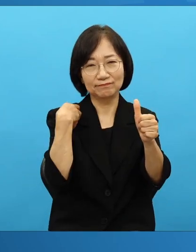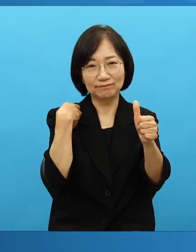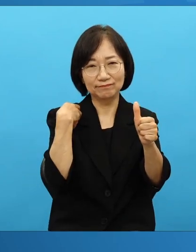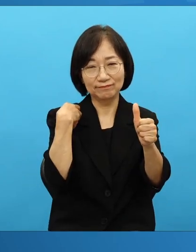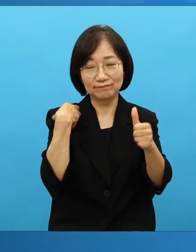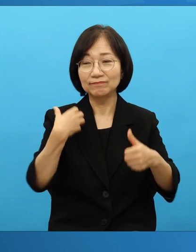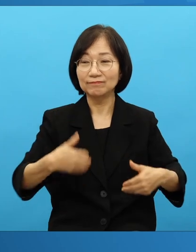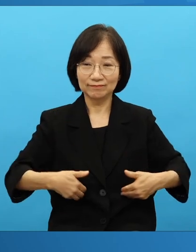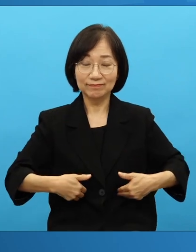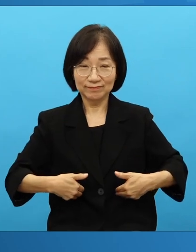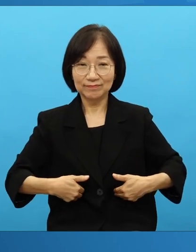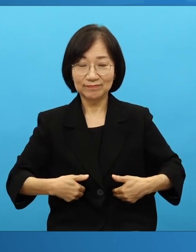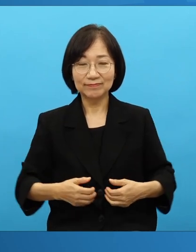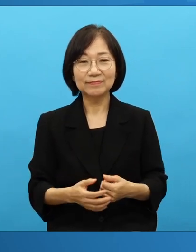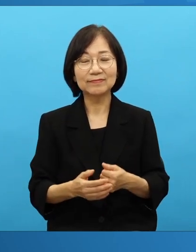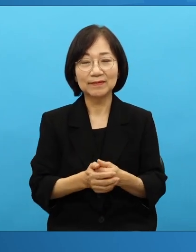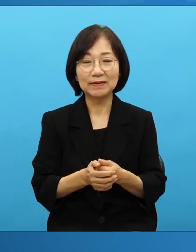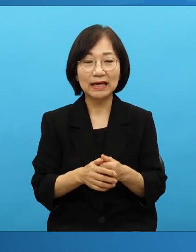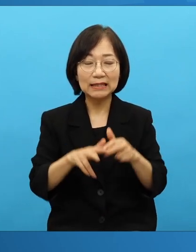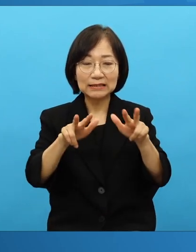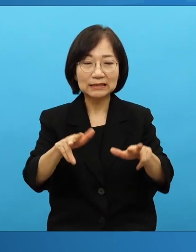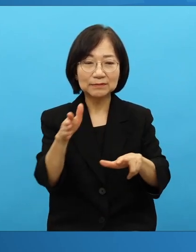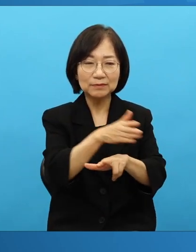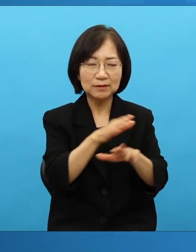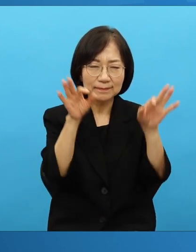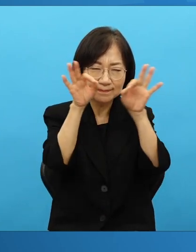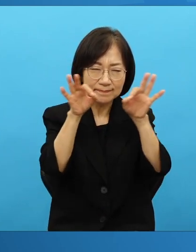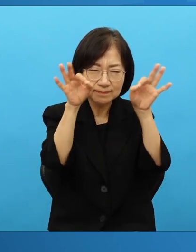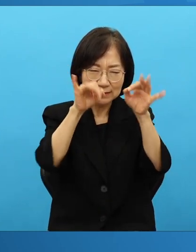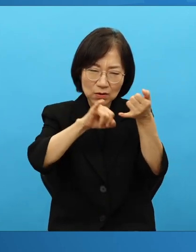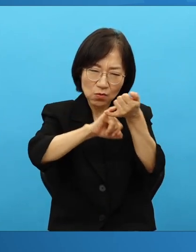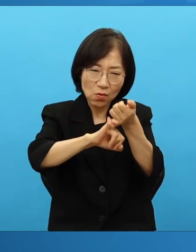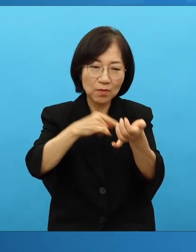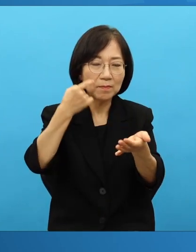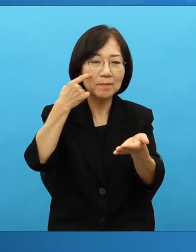여러분들이 찾아내시면 됩니다.